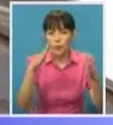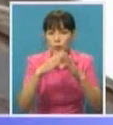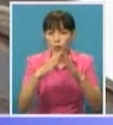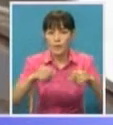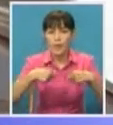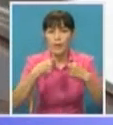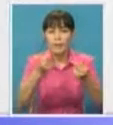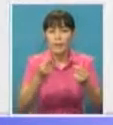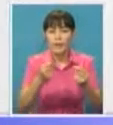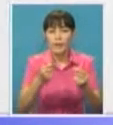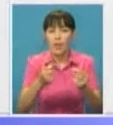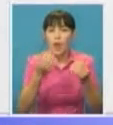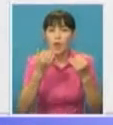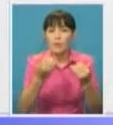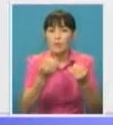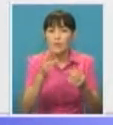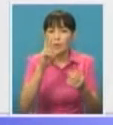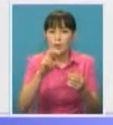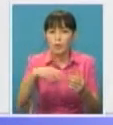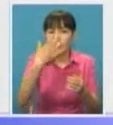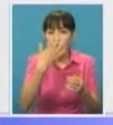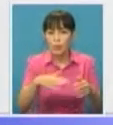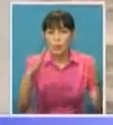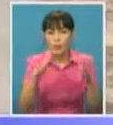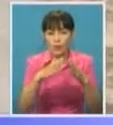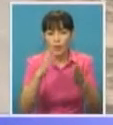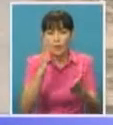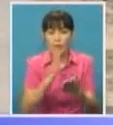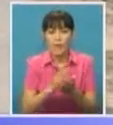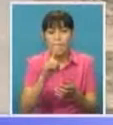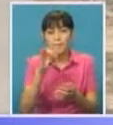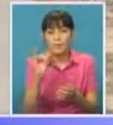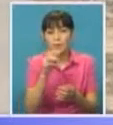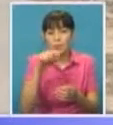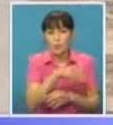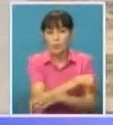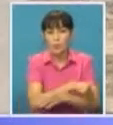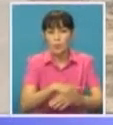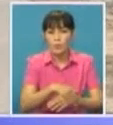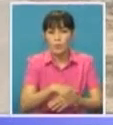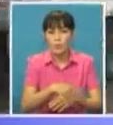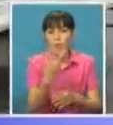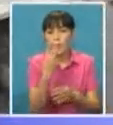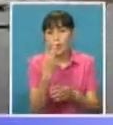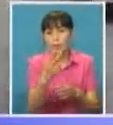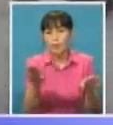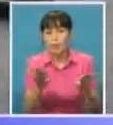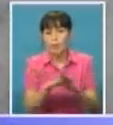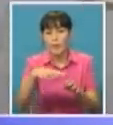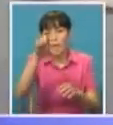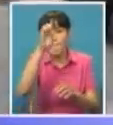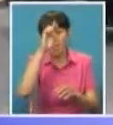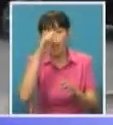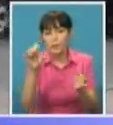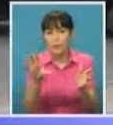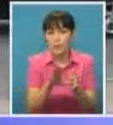шақталған. Бұл ескі құрылғыға бүгінде 250 түтін тартылып отыр. Бір қызығы, бұл көшенің ошеті мен бошетіндегілер мемлекеттік